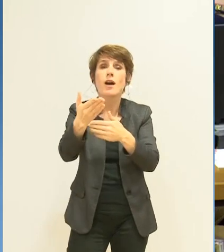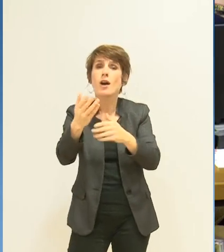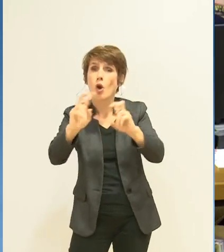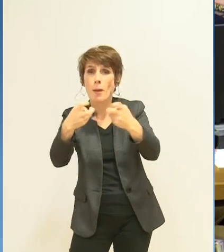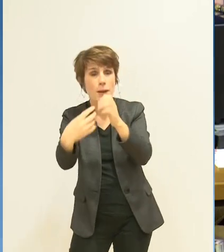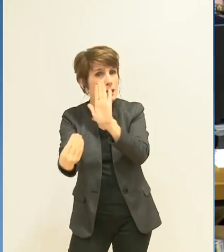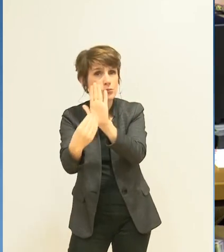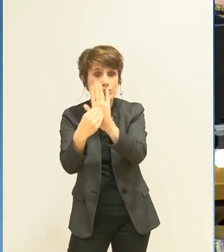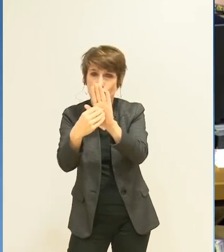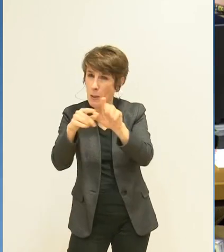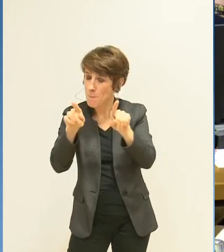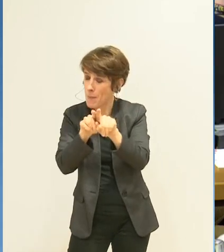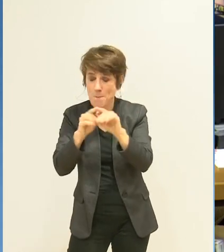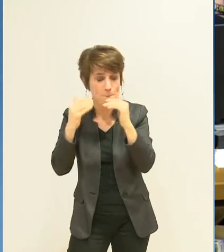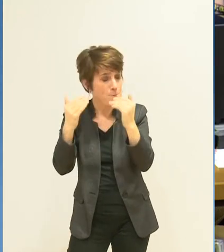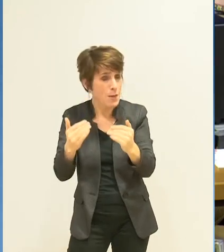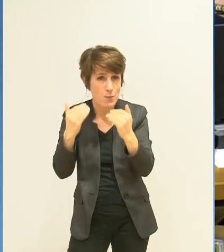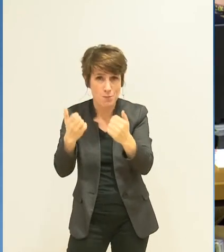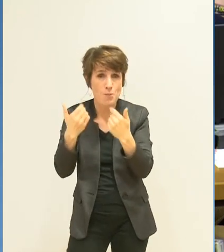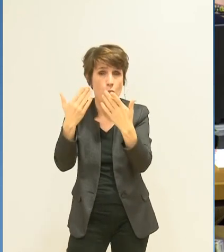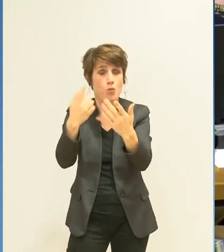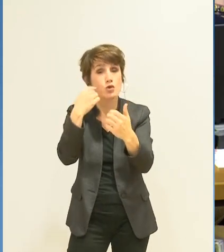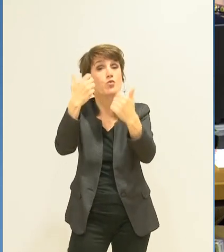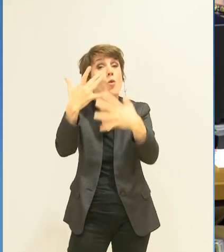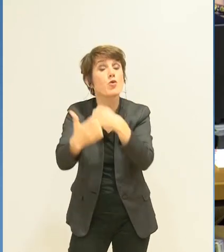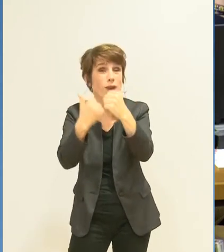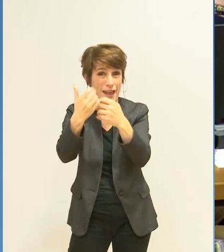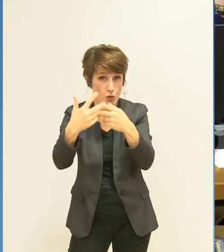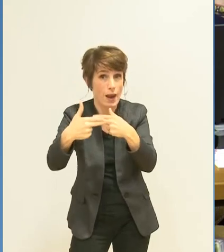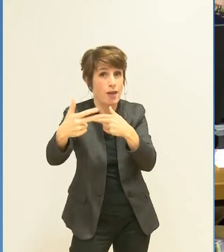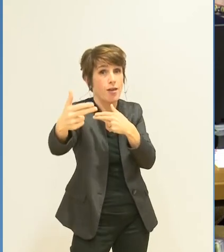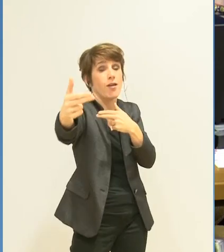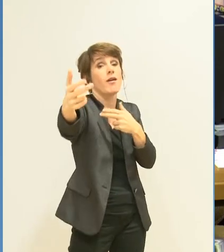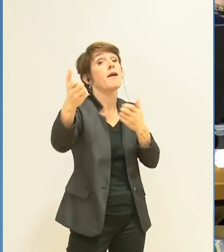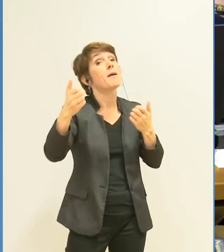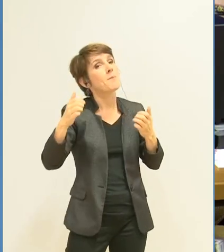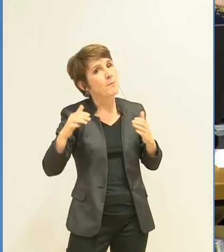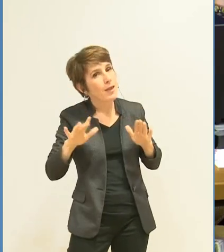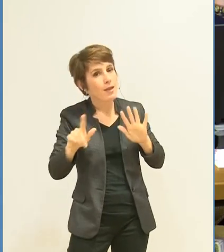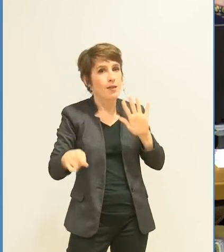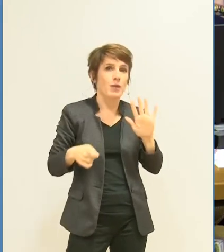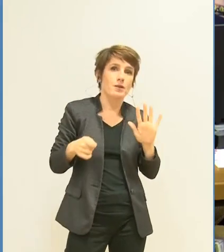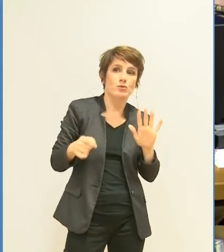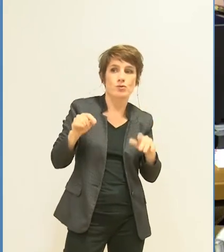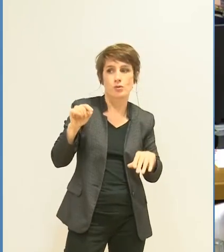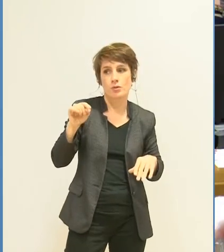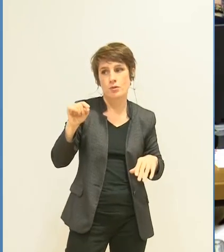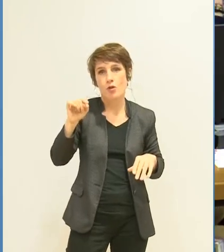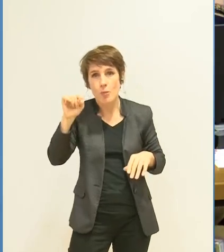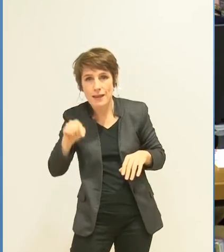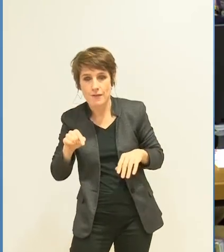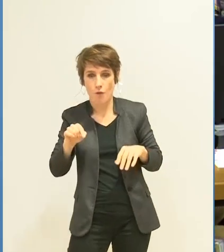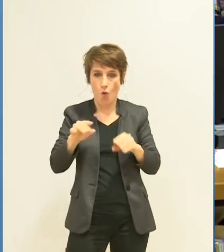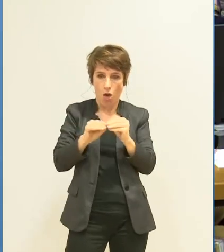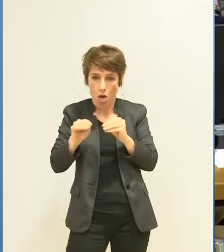est proposé en pluriannuel par contre ça nécessite effectivement des rééchelonnements